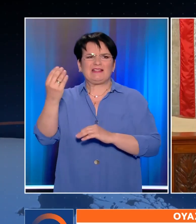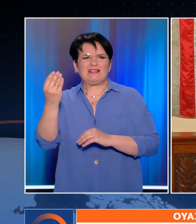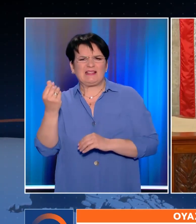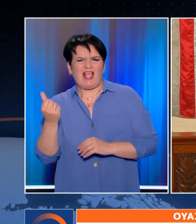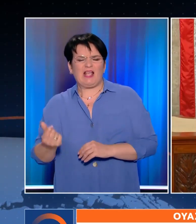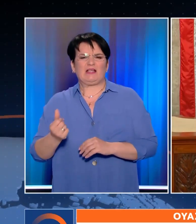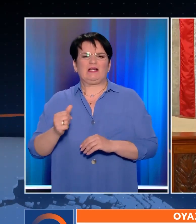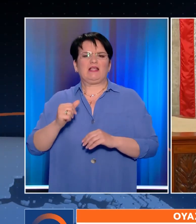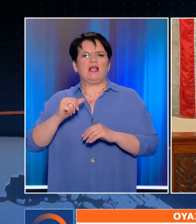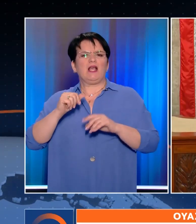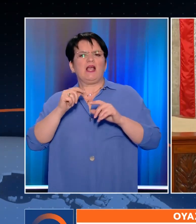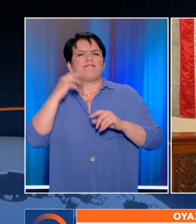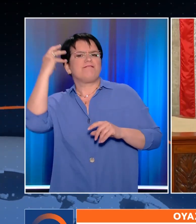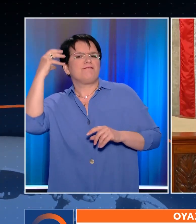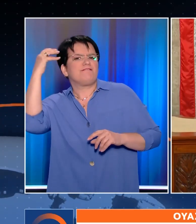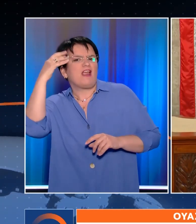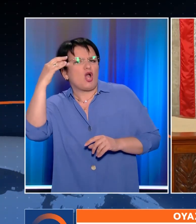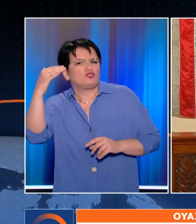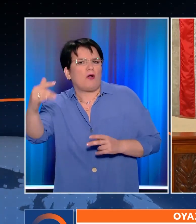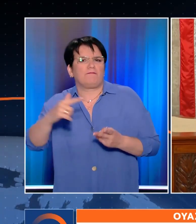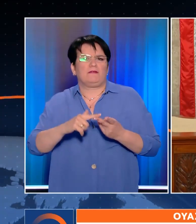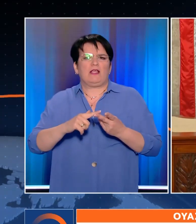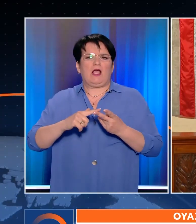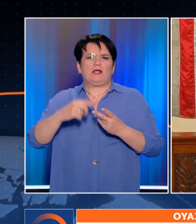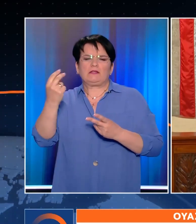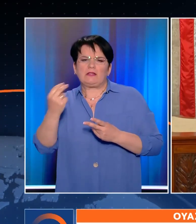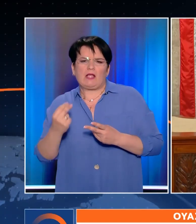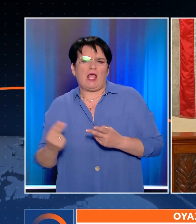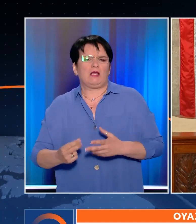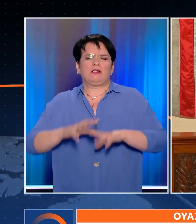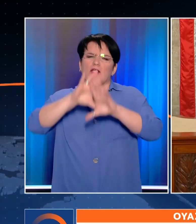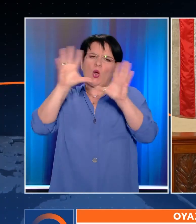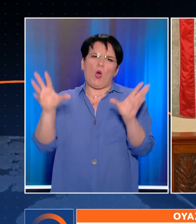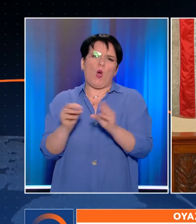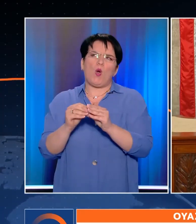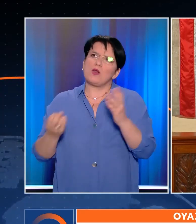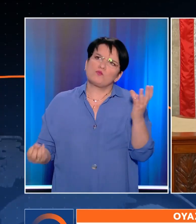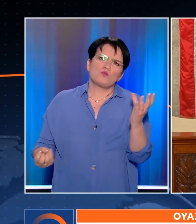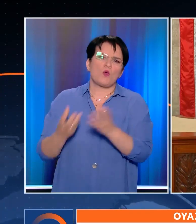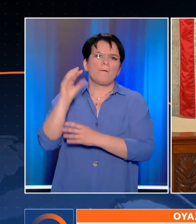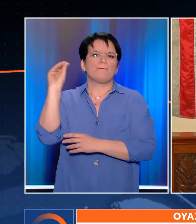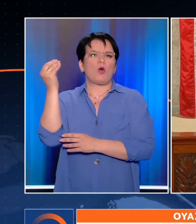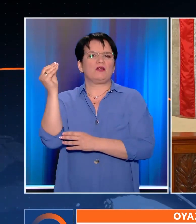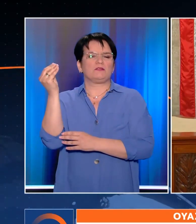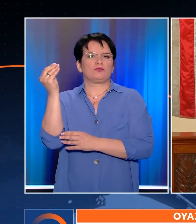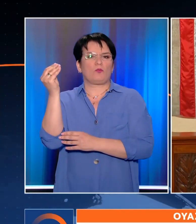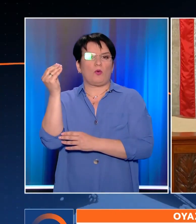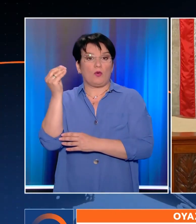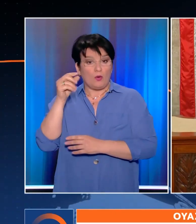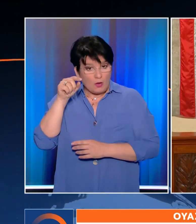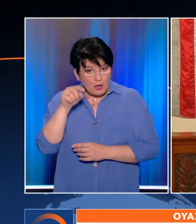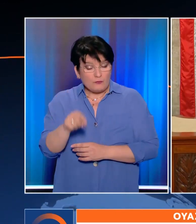στην τραγωδία, στη φιλοσοφία, η οποία διαμόρφωσε τον δυτικό πολιτισμό, την εγκαθίδρυση